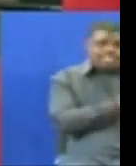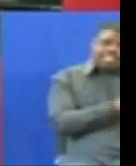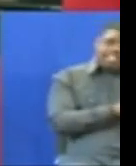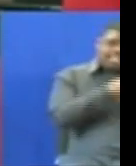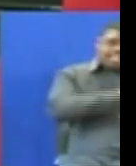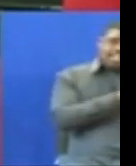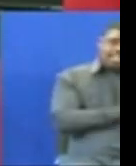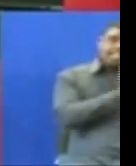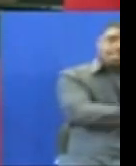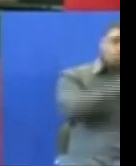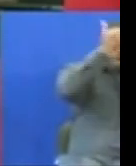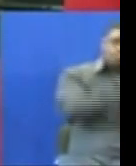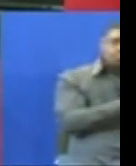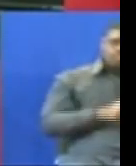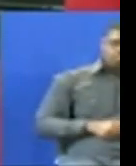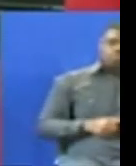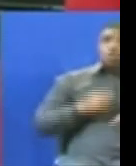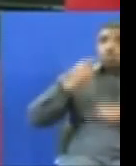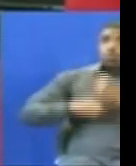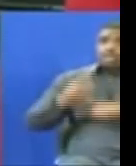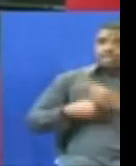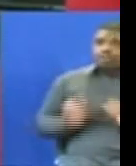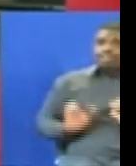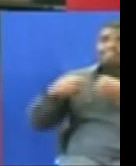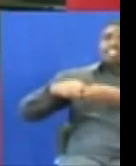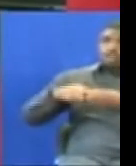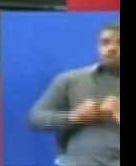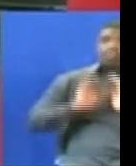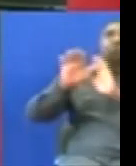yake kwa uamuzi huu wa kuendelea na vikao vya bunge.